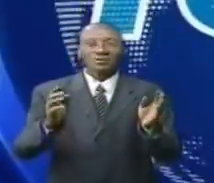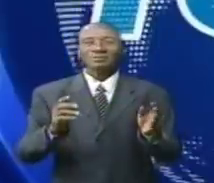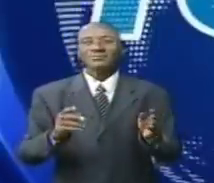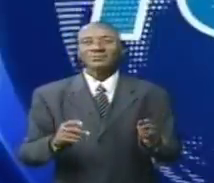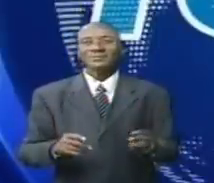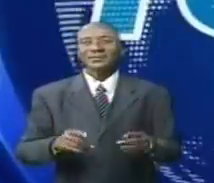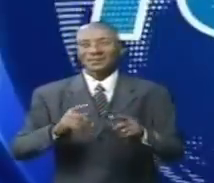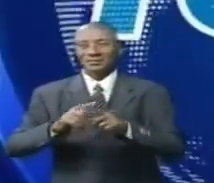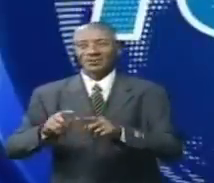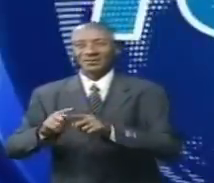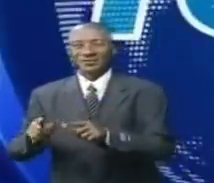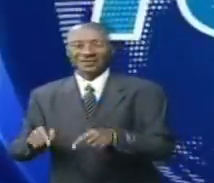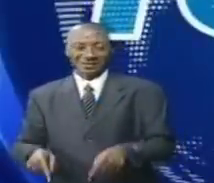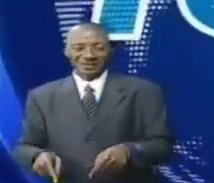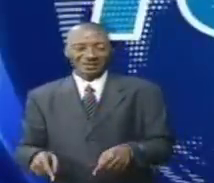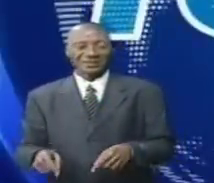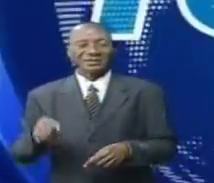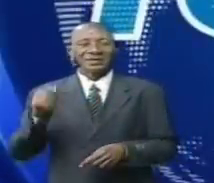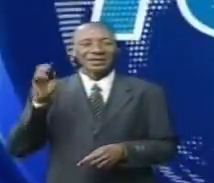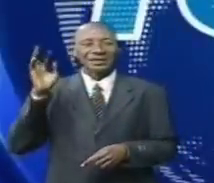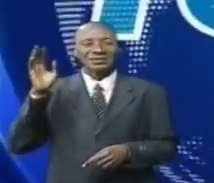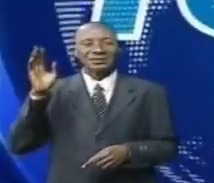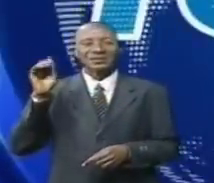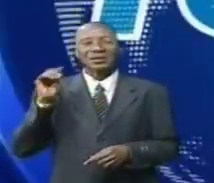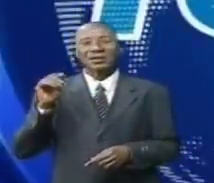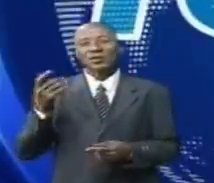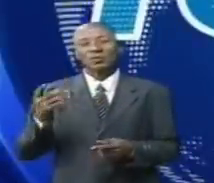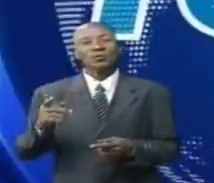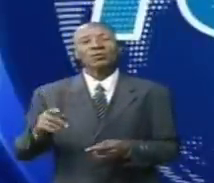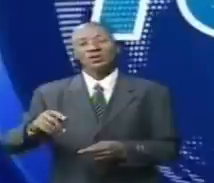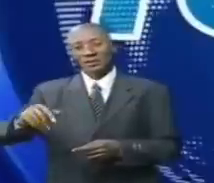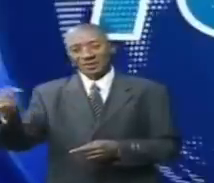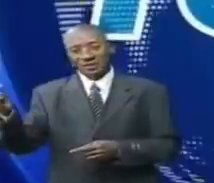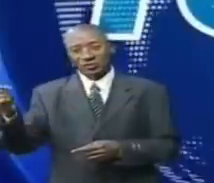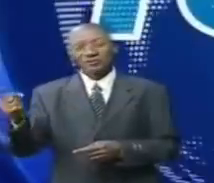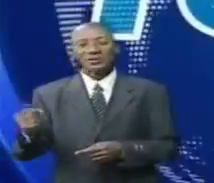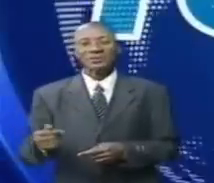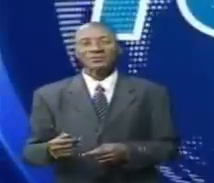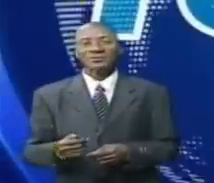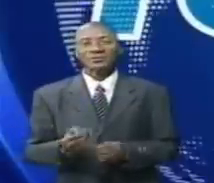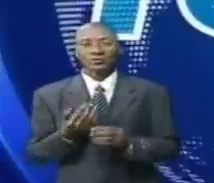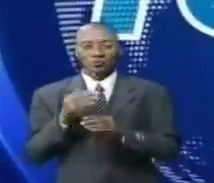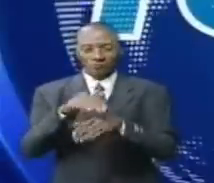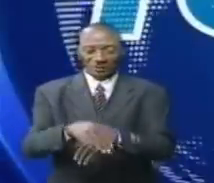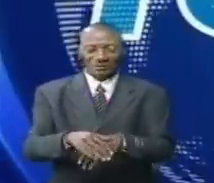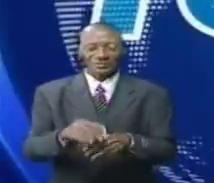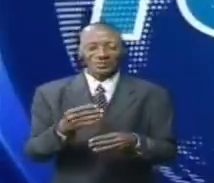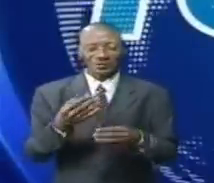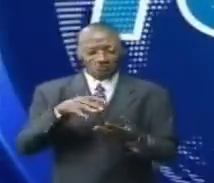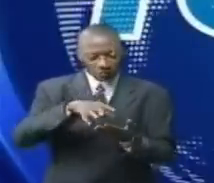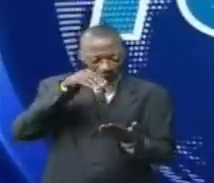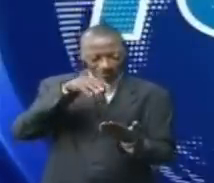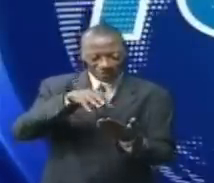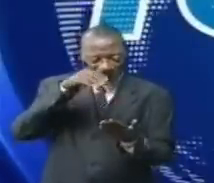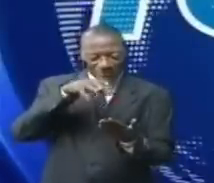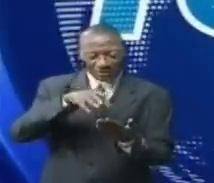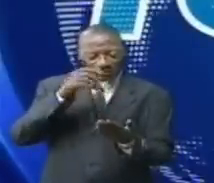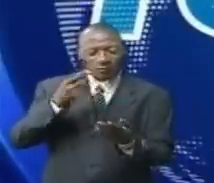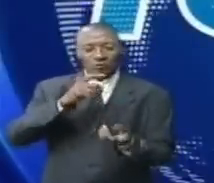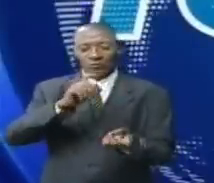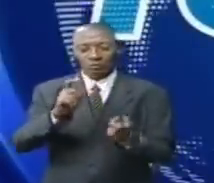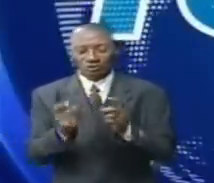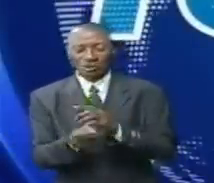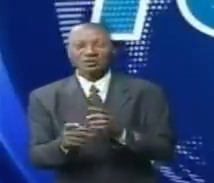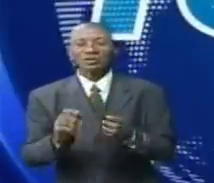pour renforcer leur niveau de connaissance dans ces nouveaux moteurs mis à leur disposition pour améliorer de